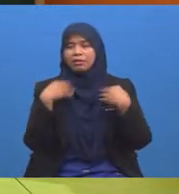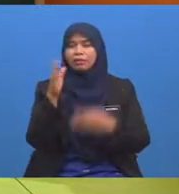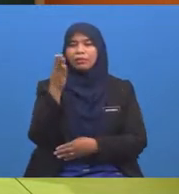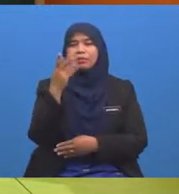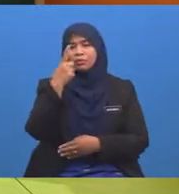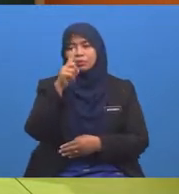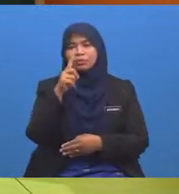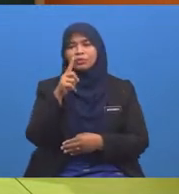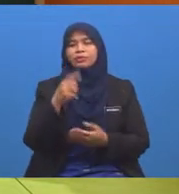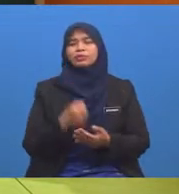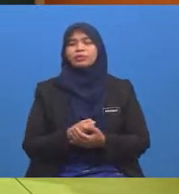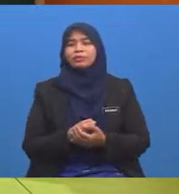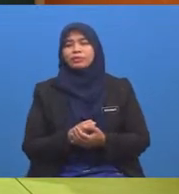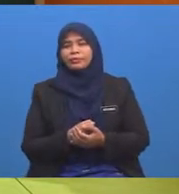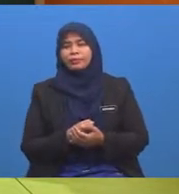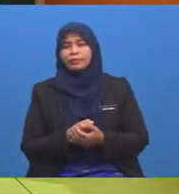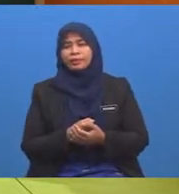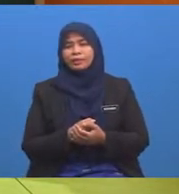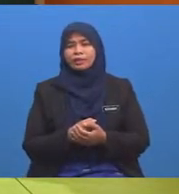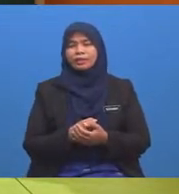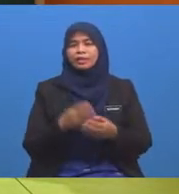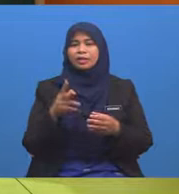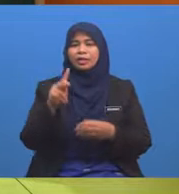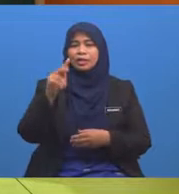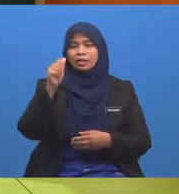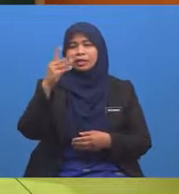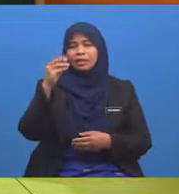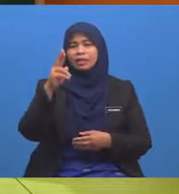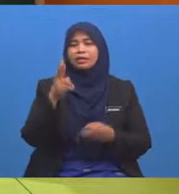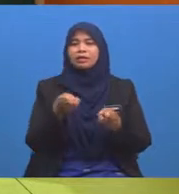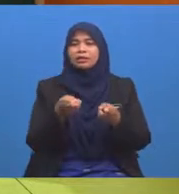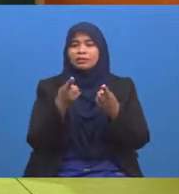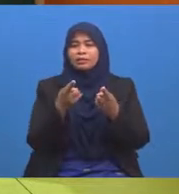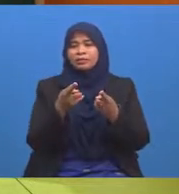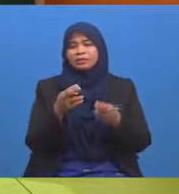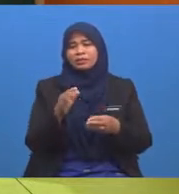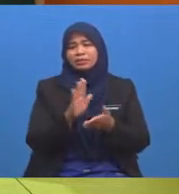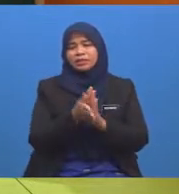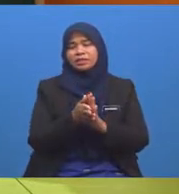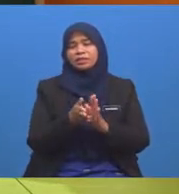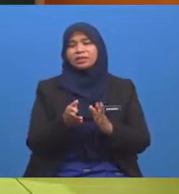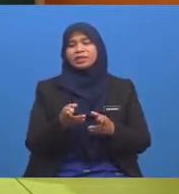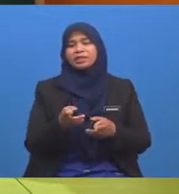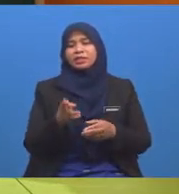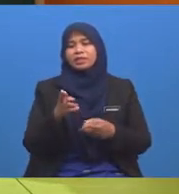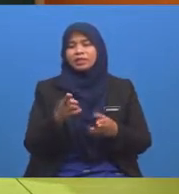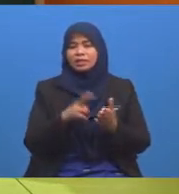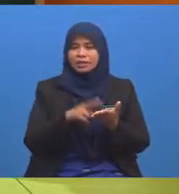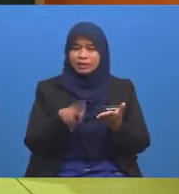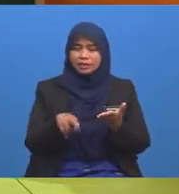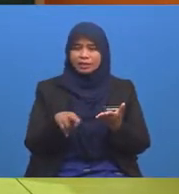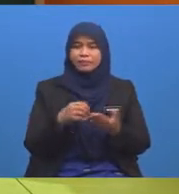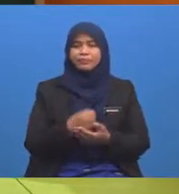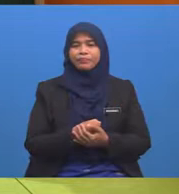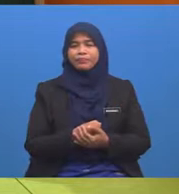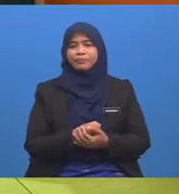menjalankan proses cegatan silara menyebabkan kadar resapan menjadi rendah dan meningkatkan kadar